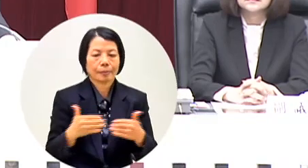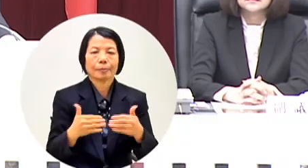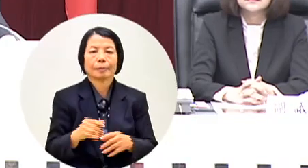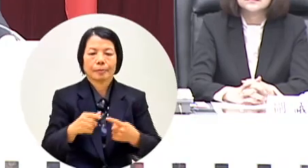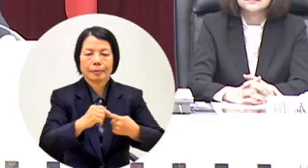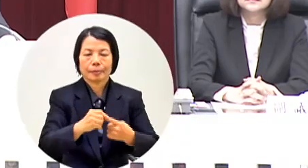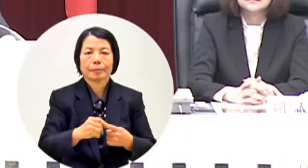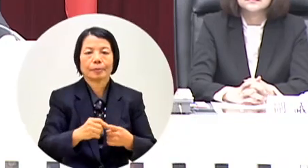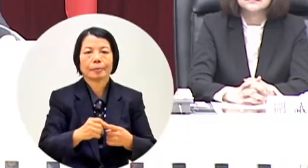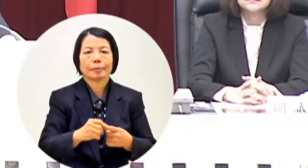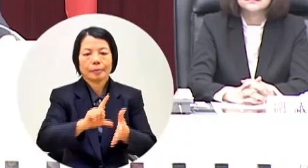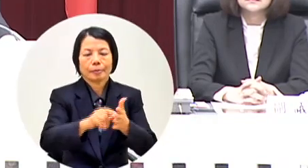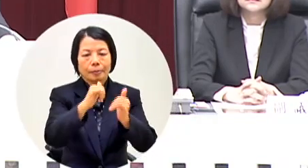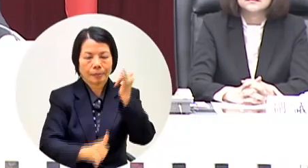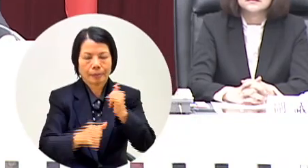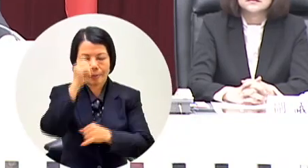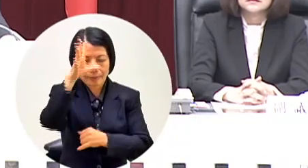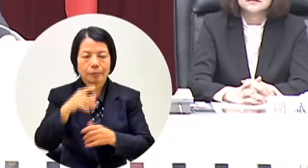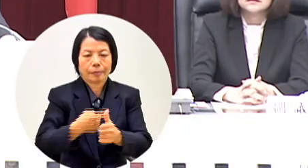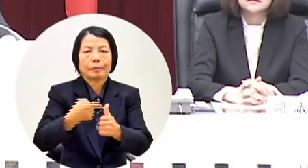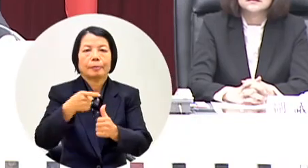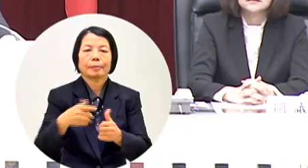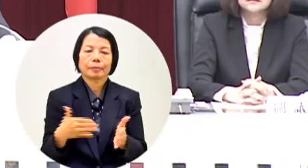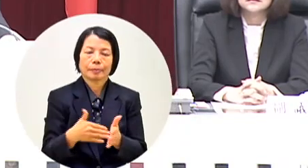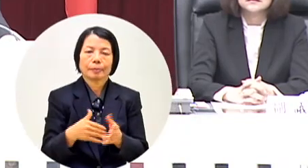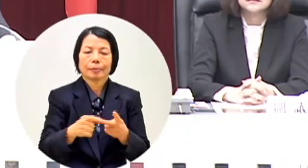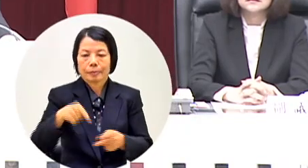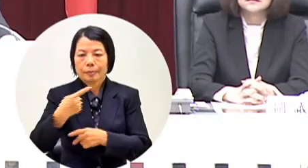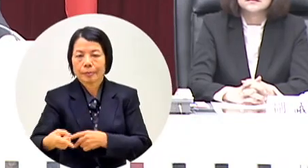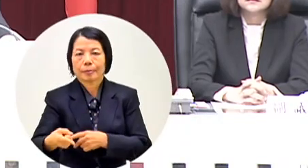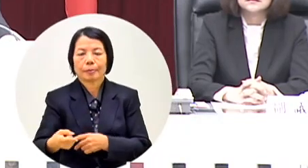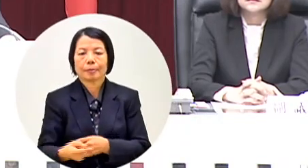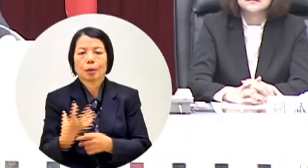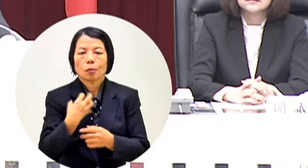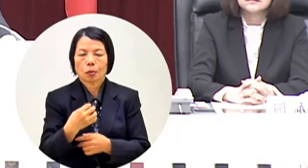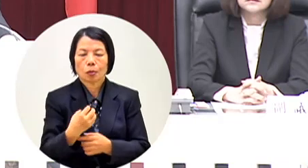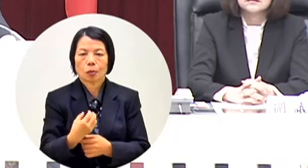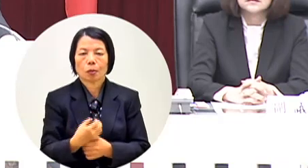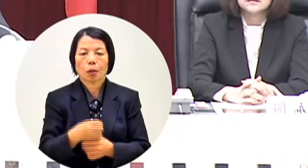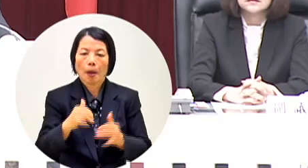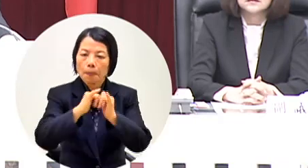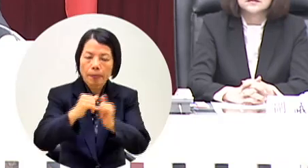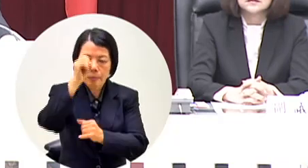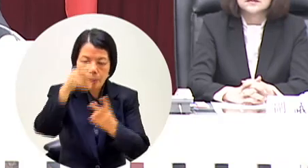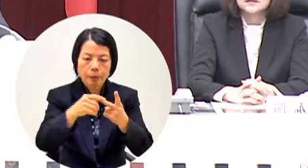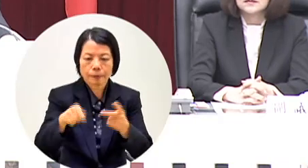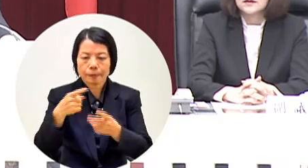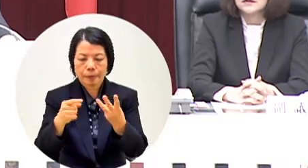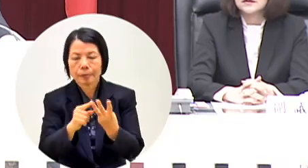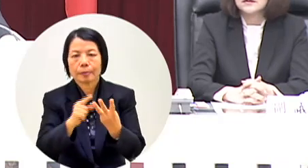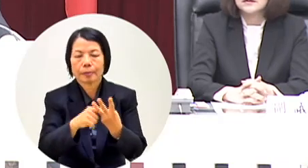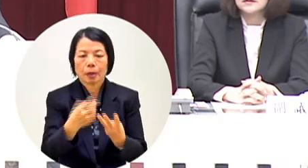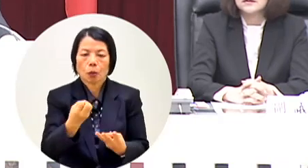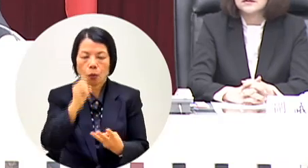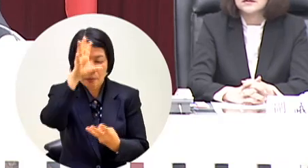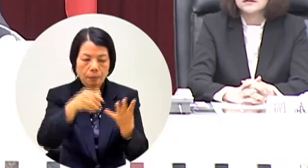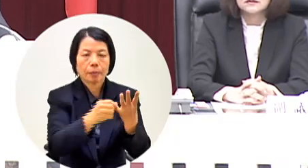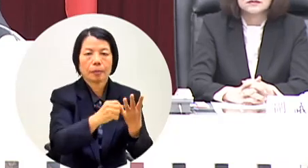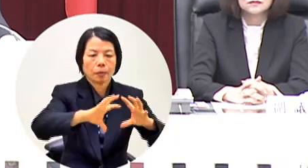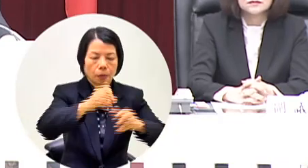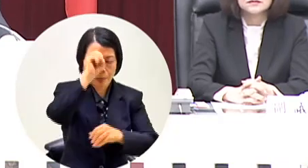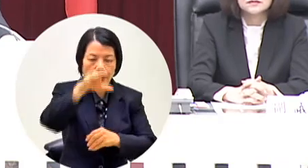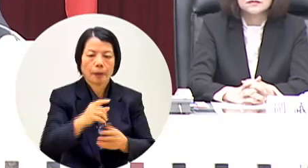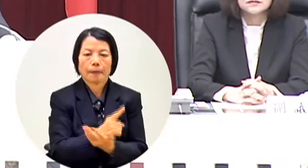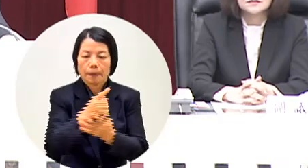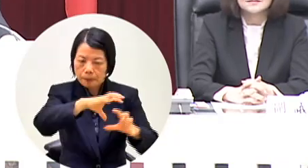首先由时代力量执行十分钟，那接着是民进党团五党团结联盟，最后为国民党团，每个党团执行时间三十分